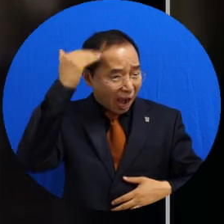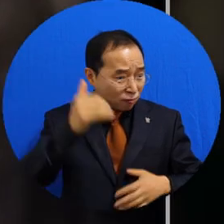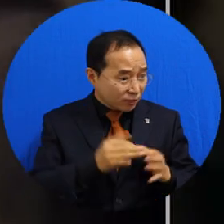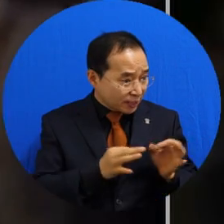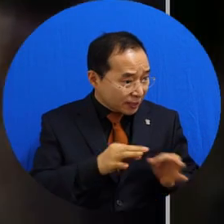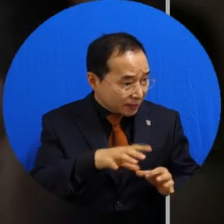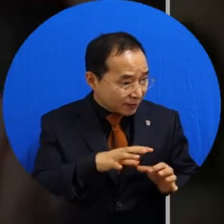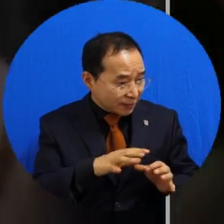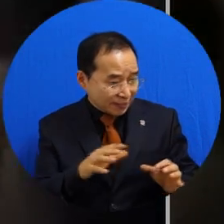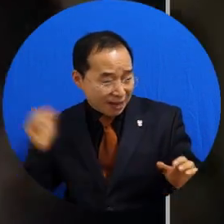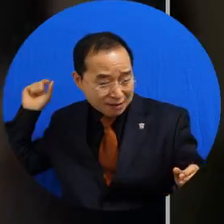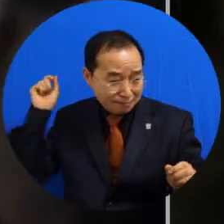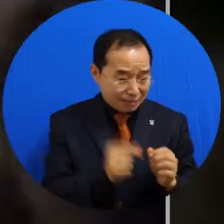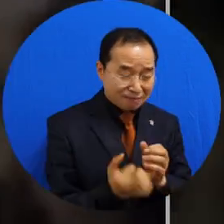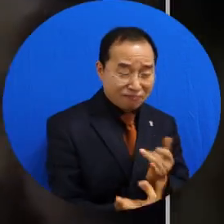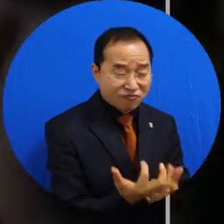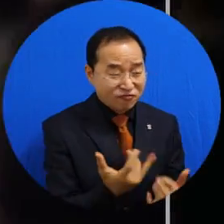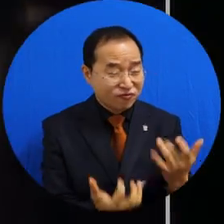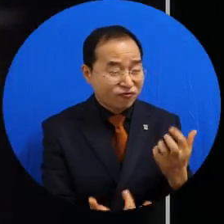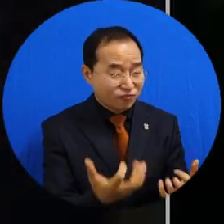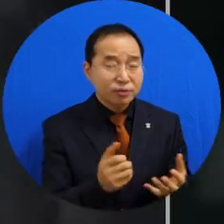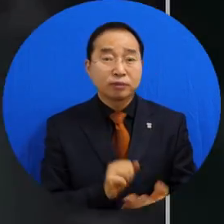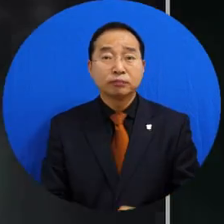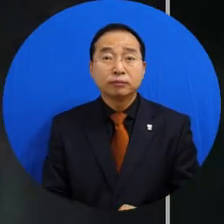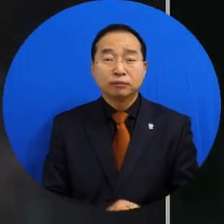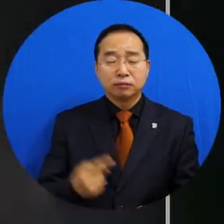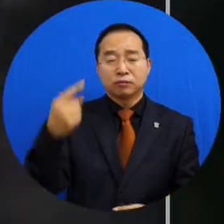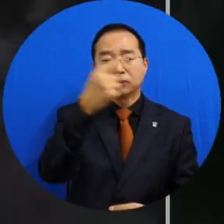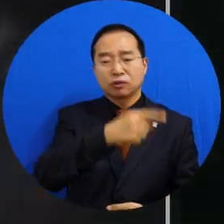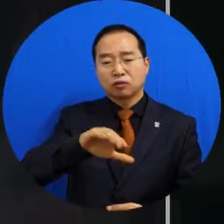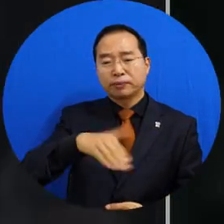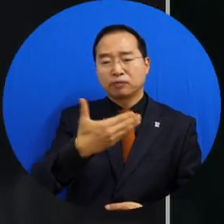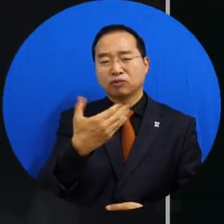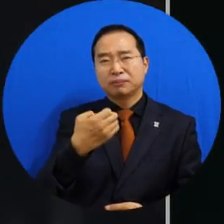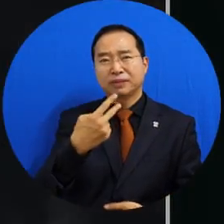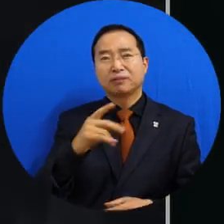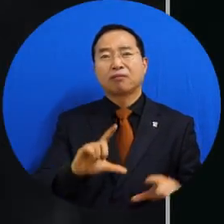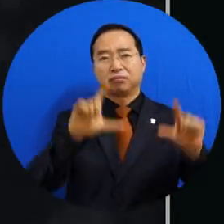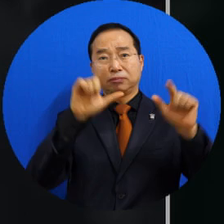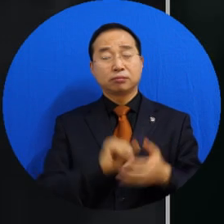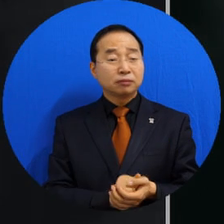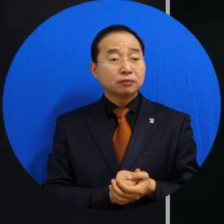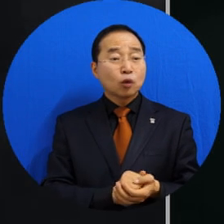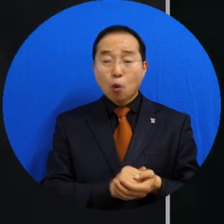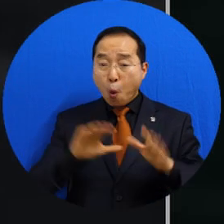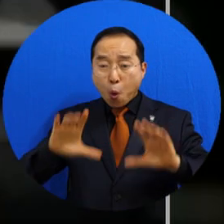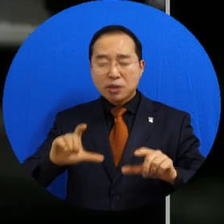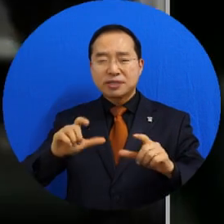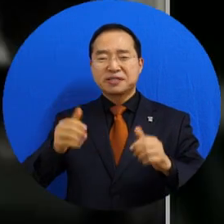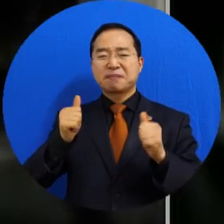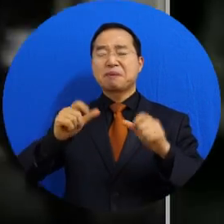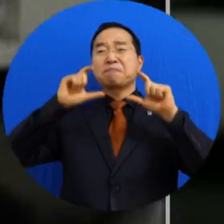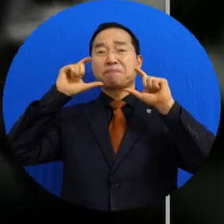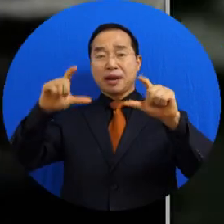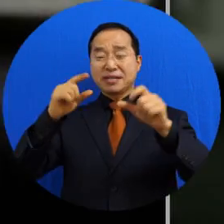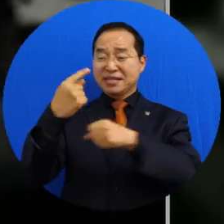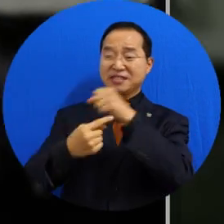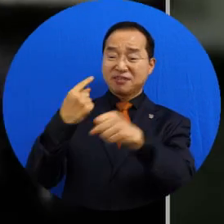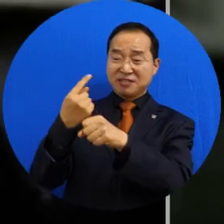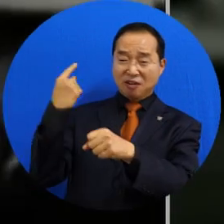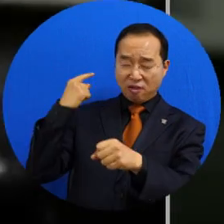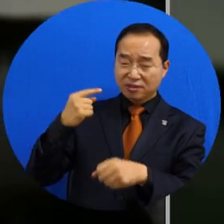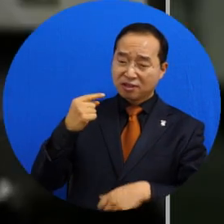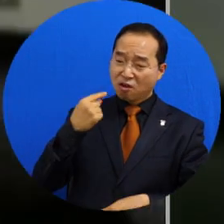교민들이 많이 살고 있는 미국 로스앤젤레스에서 폭동이 일어났습니다. 발단은 이날 있었던 재판 결과 1년 전